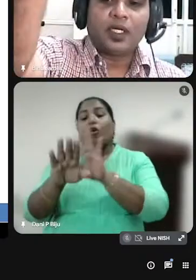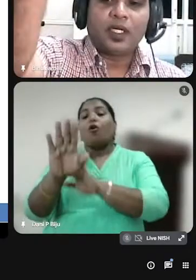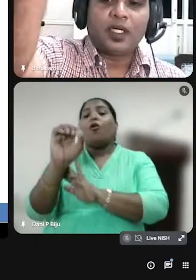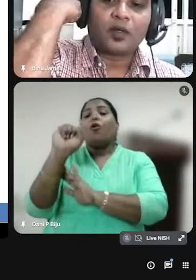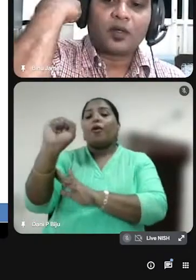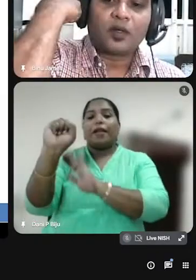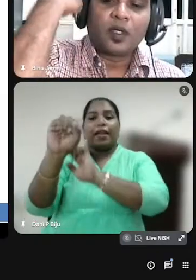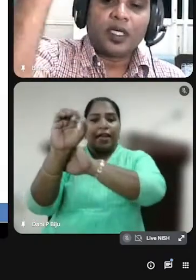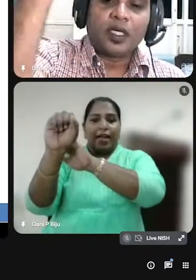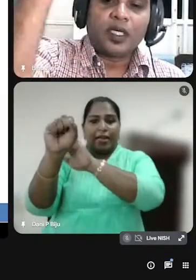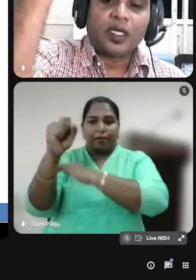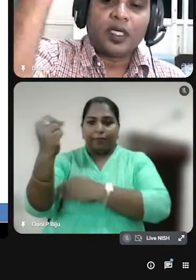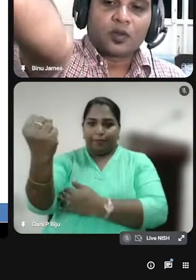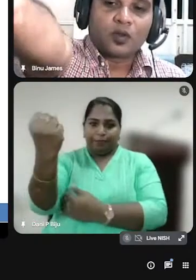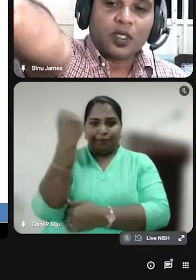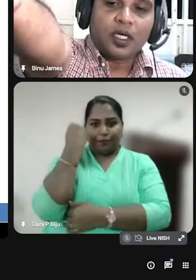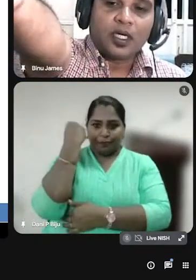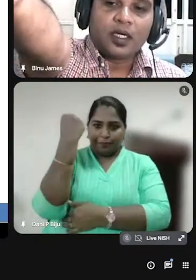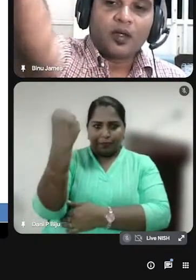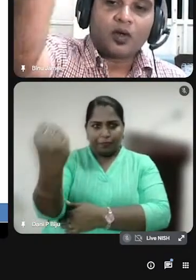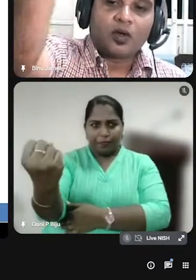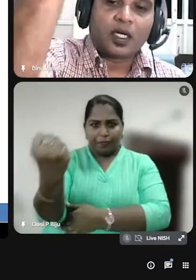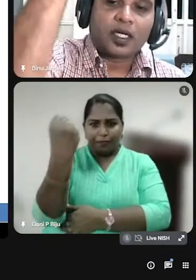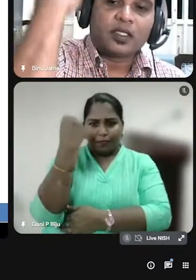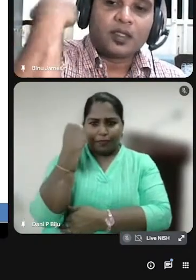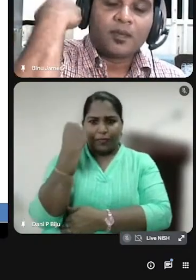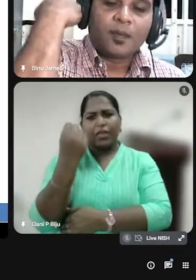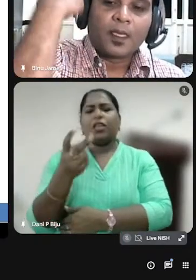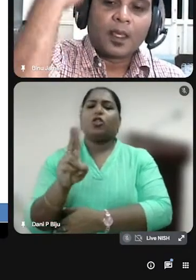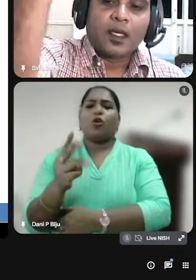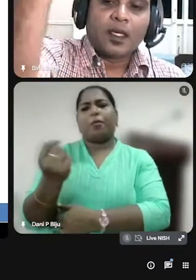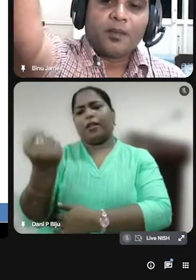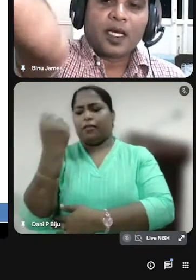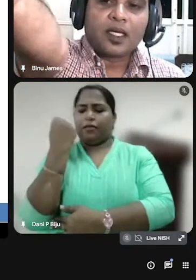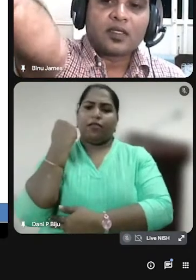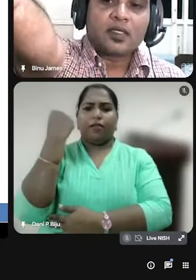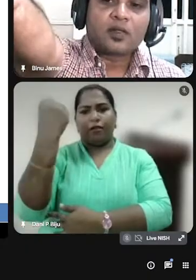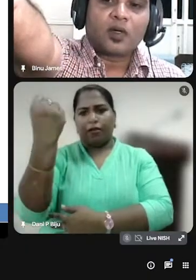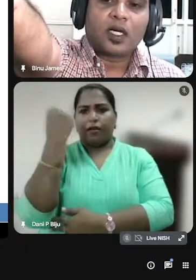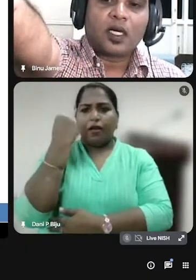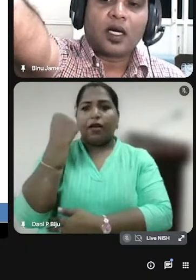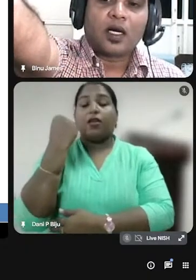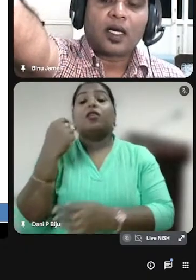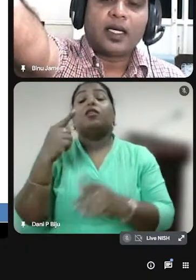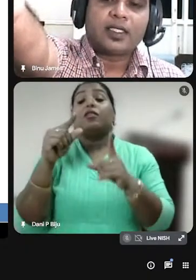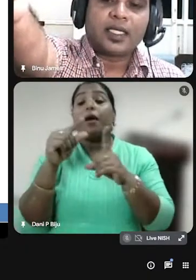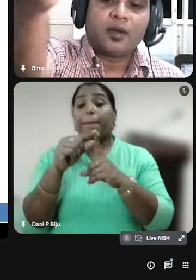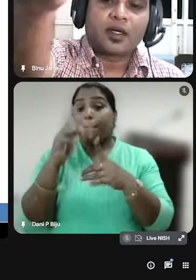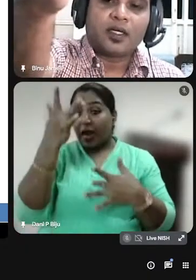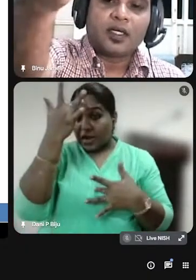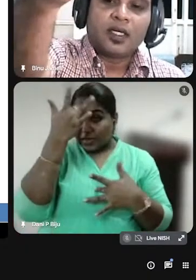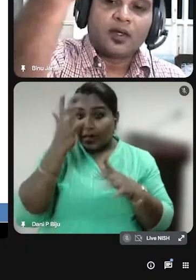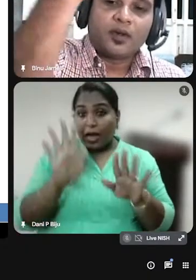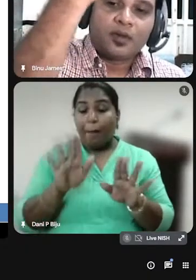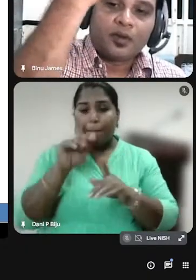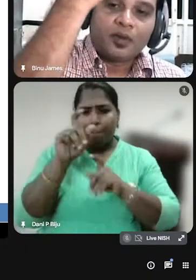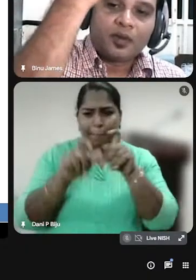നമ്മൾ ഇങ്ങനെ മടക്കുന്നു, ഇത്ര മടക്കുന്നു, ഇതാണ് എന്റെ നോർമൽ റേഞ്ച്. പാർക്കിൻസൺസ് ഉള്ള ആൾക്കാരിൽ